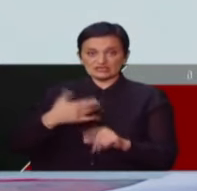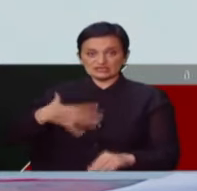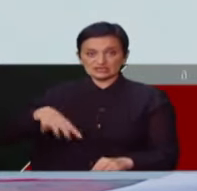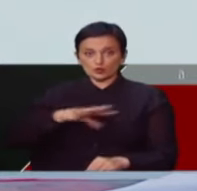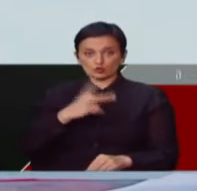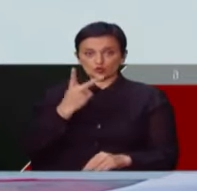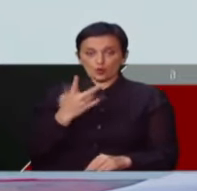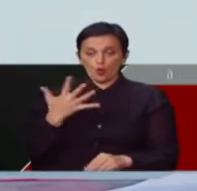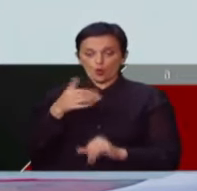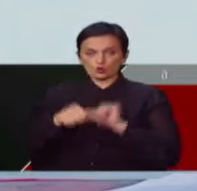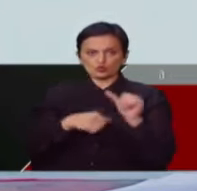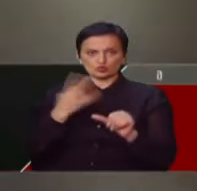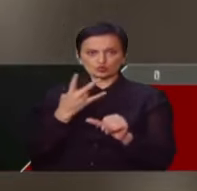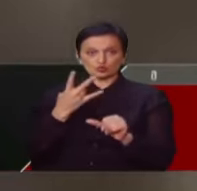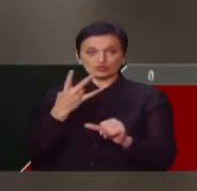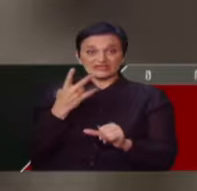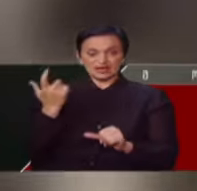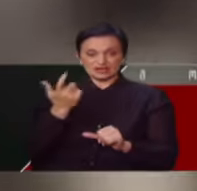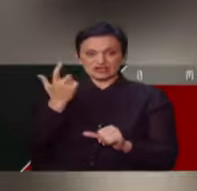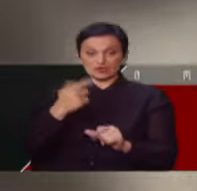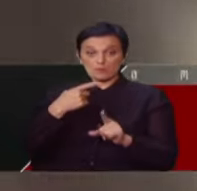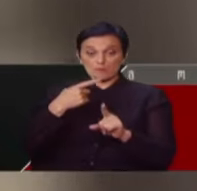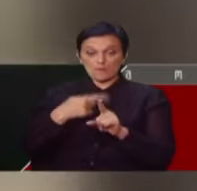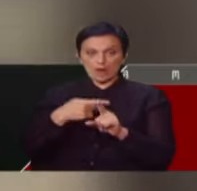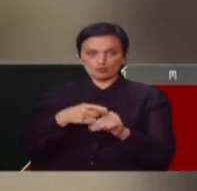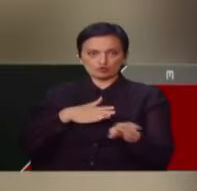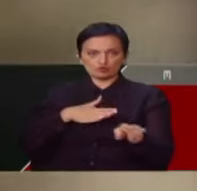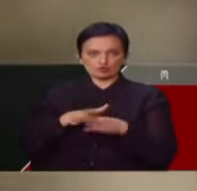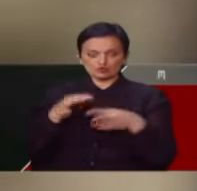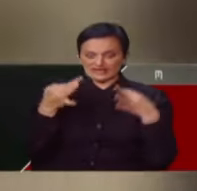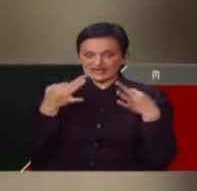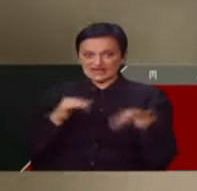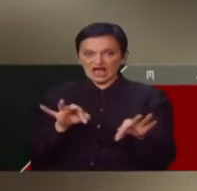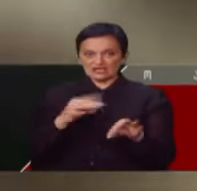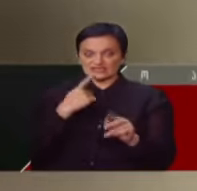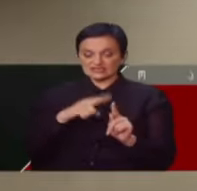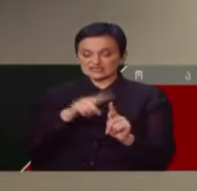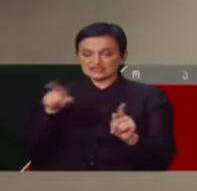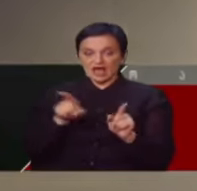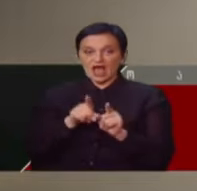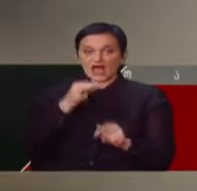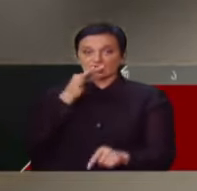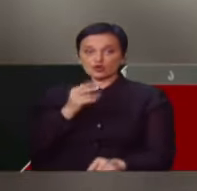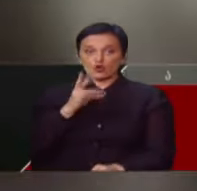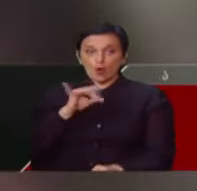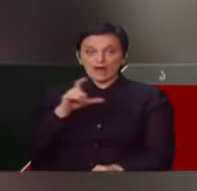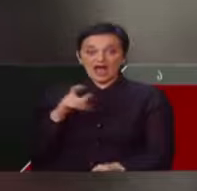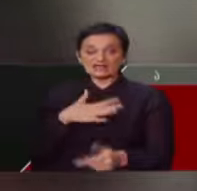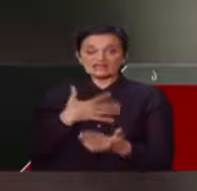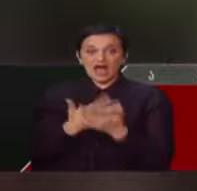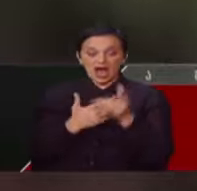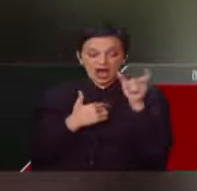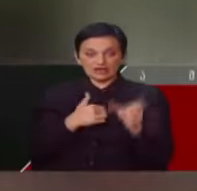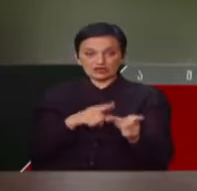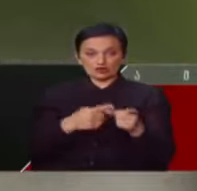საქართველოში. 2025 წელს კი უნდა იყოს ლიბერალური ფაშიზმისგან სრულად გათავისუფლების წელიწადი. ასე გამოეხმაურა ირაკლი კობახიძე აქტივისტისა